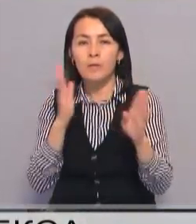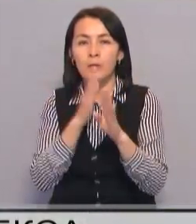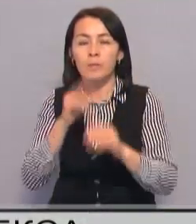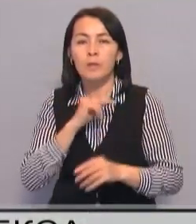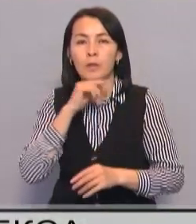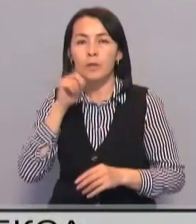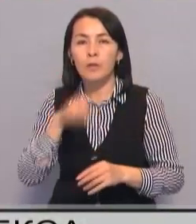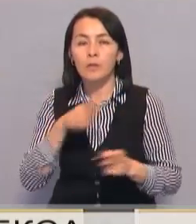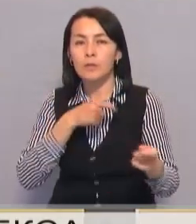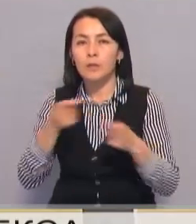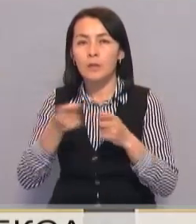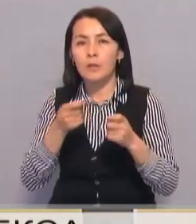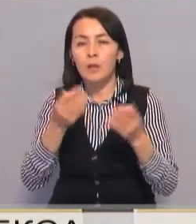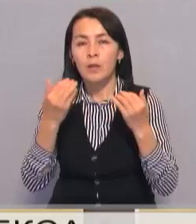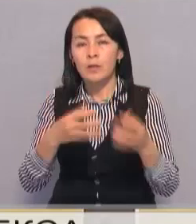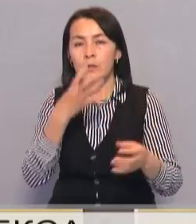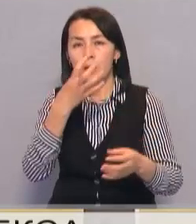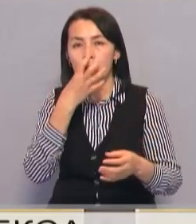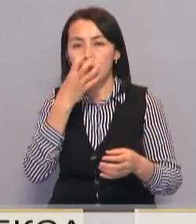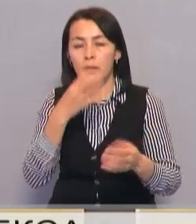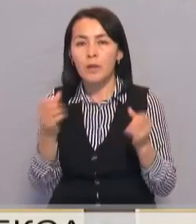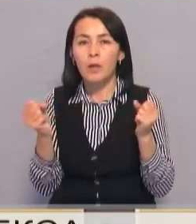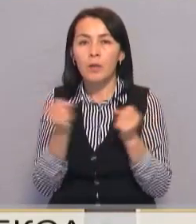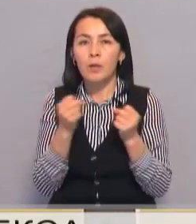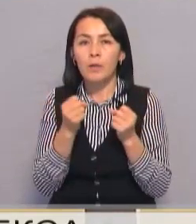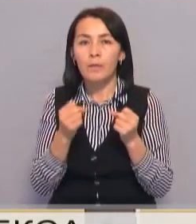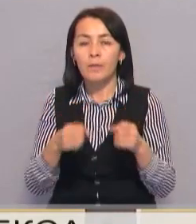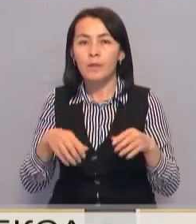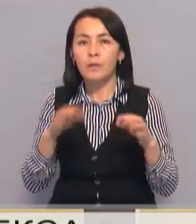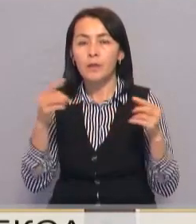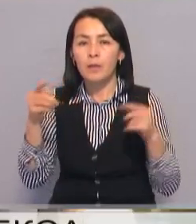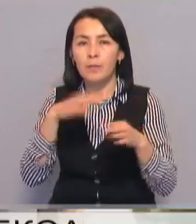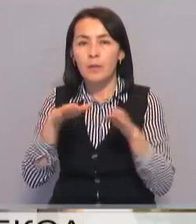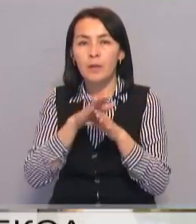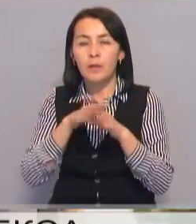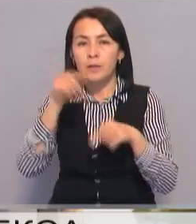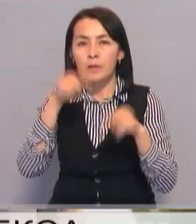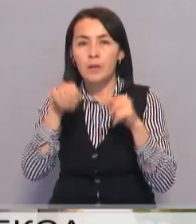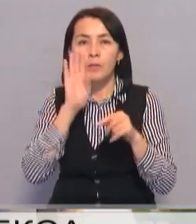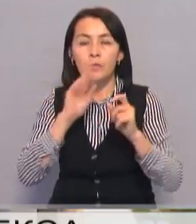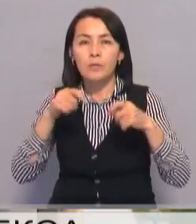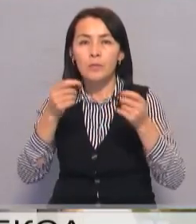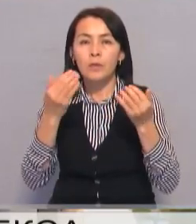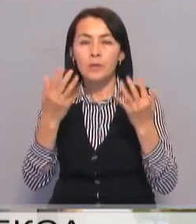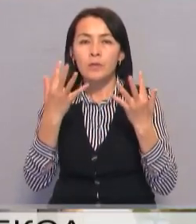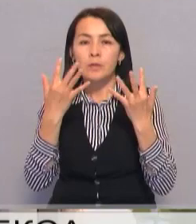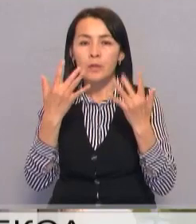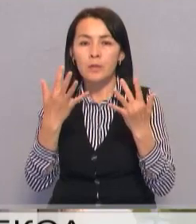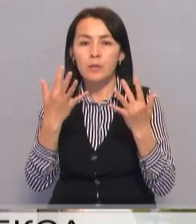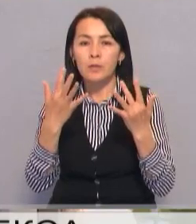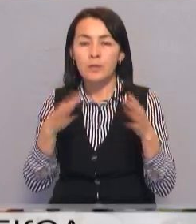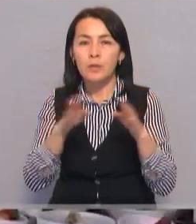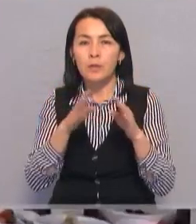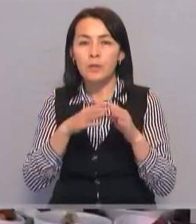климат-контроля, управляющей системой отопления и охлаждения, световым режимом, капельным орошением и количеством